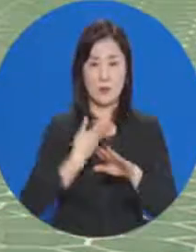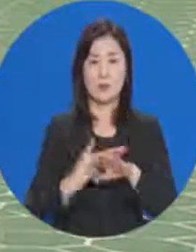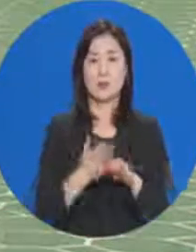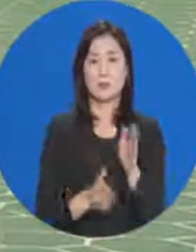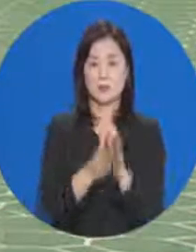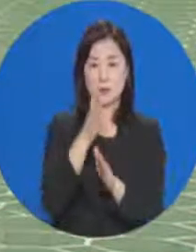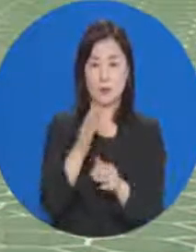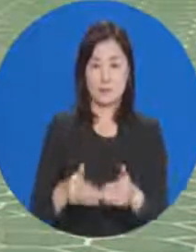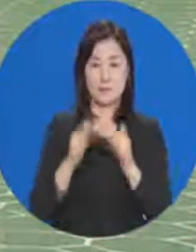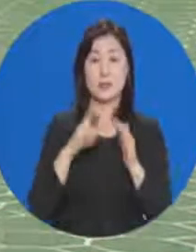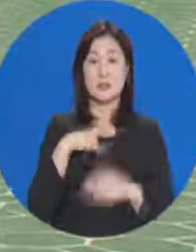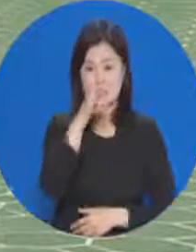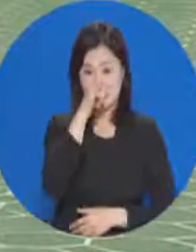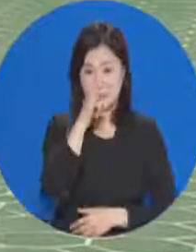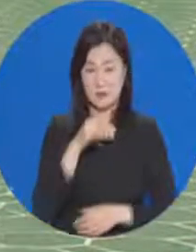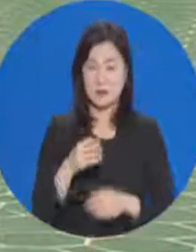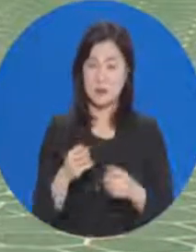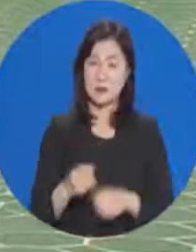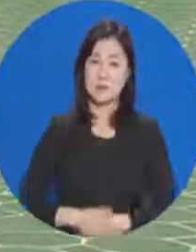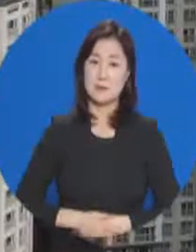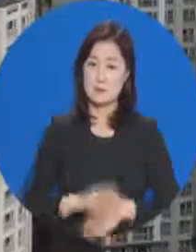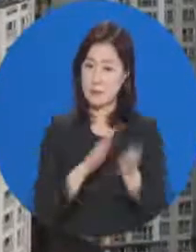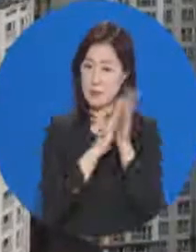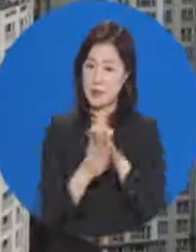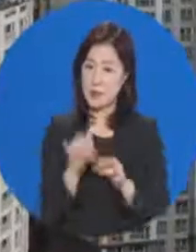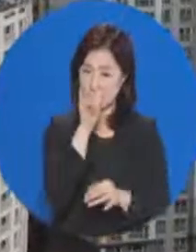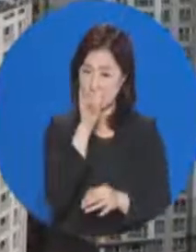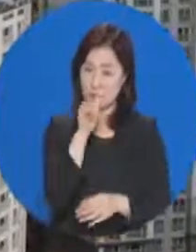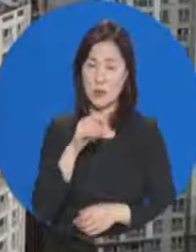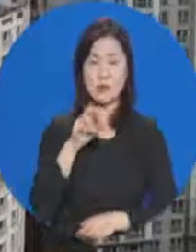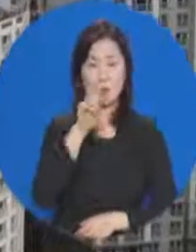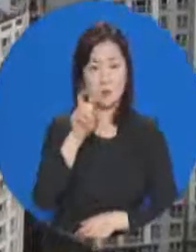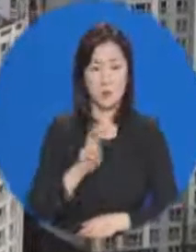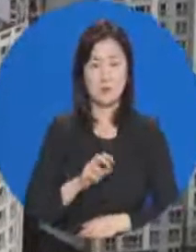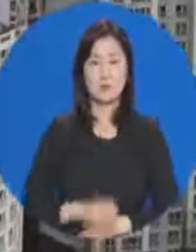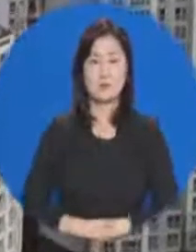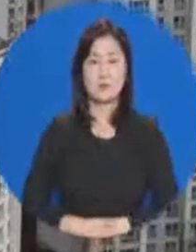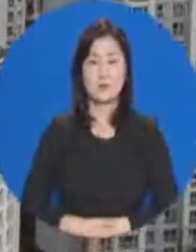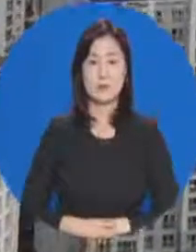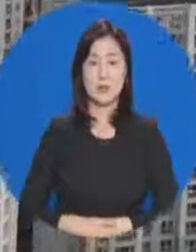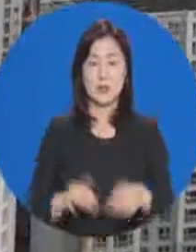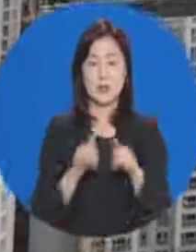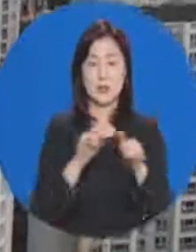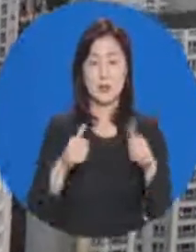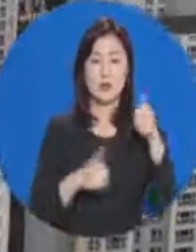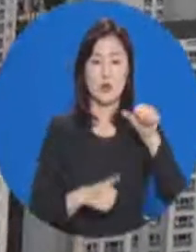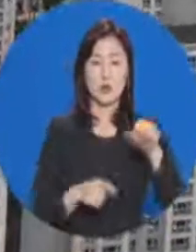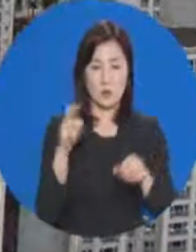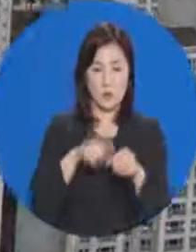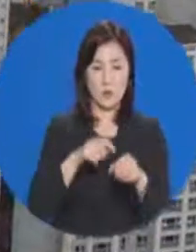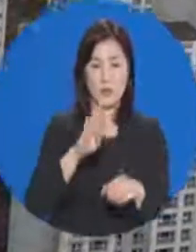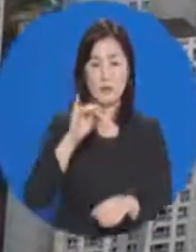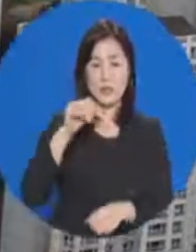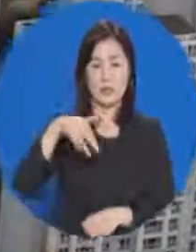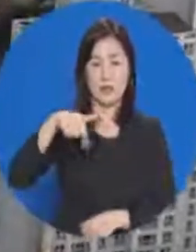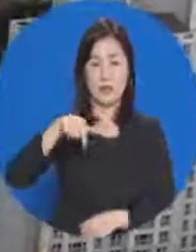어떻게 달라졌을까요? 한번 가보도록 하겠습니다. 인구 5만 명을 목표로 건설된 빛가람 혁신